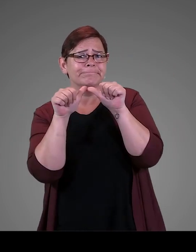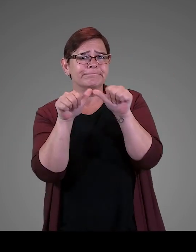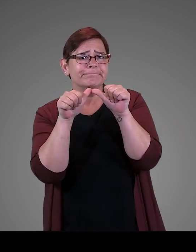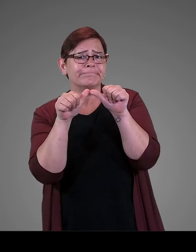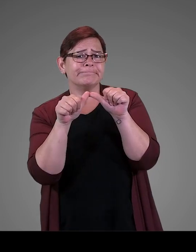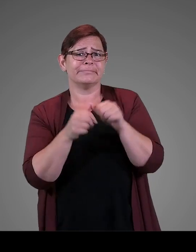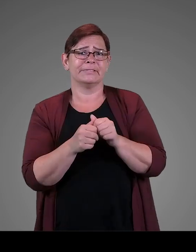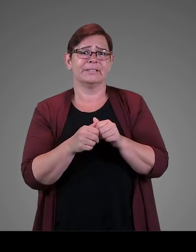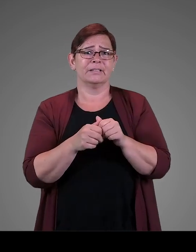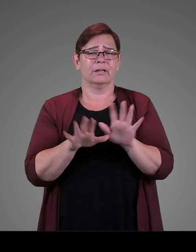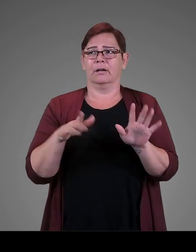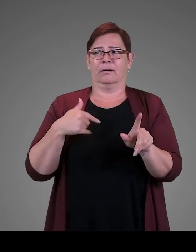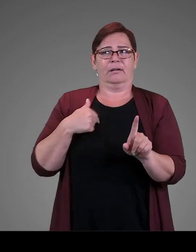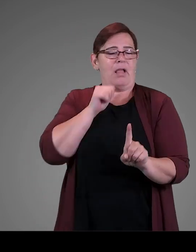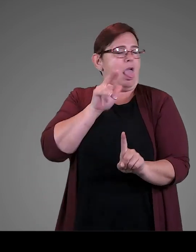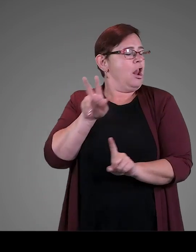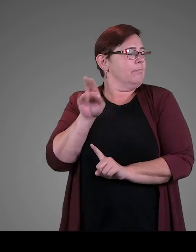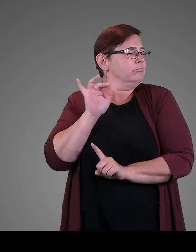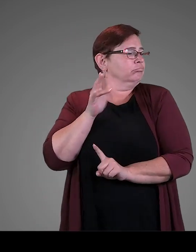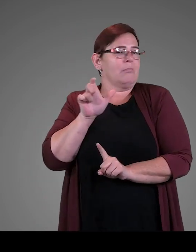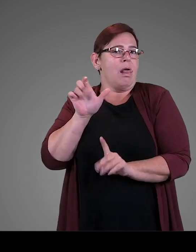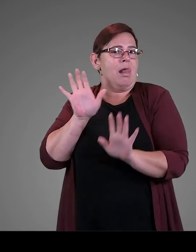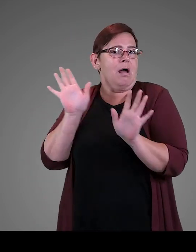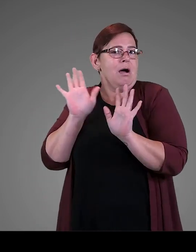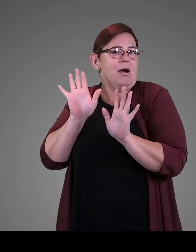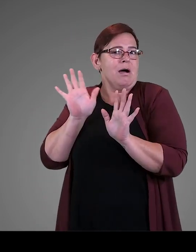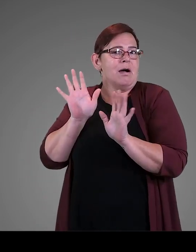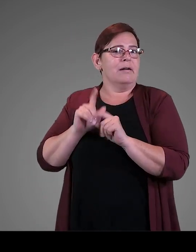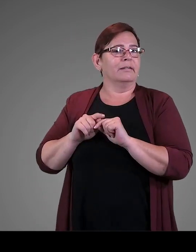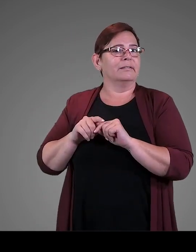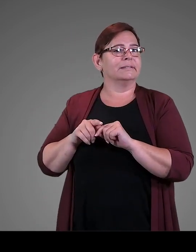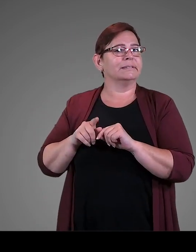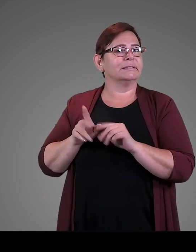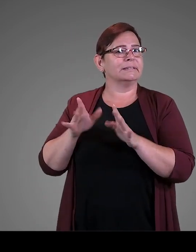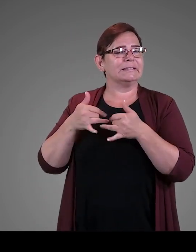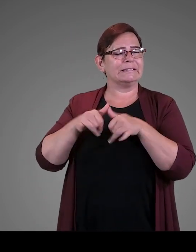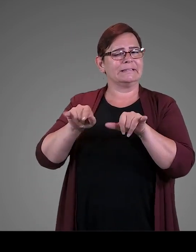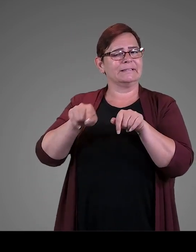cette plateforme-là. Et puis là, je ne regarde pas Michel, mais...